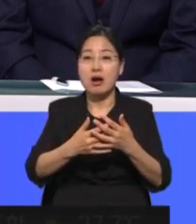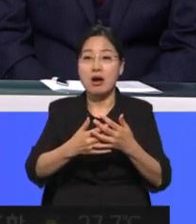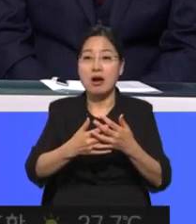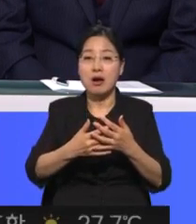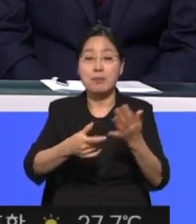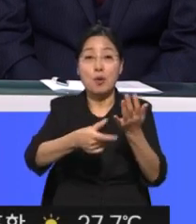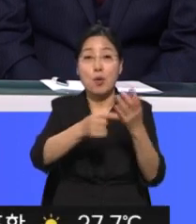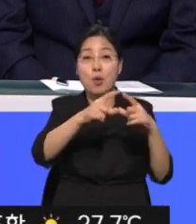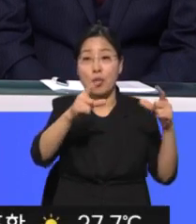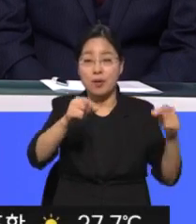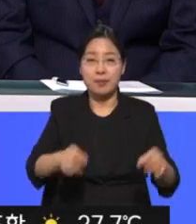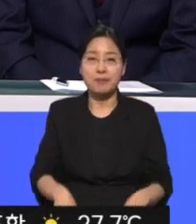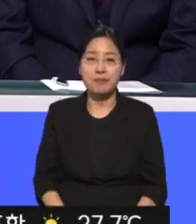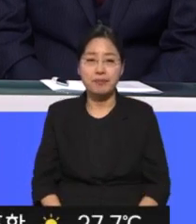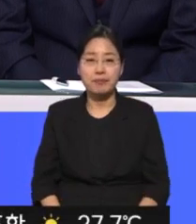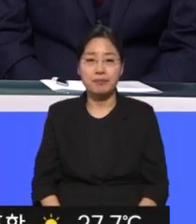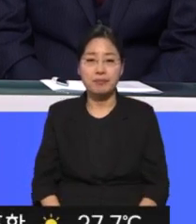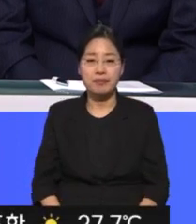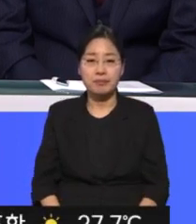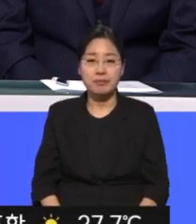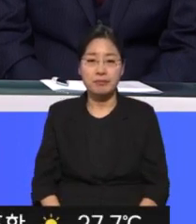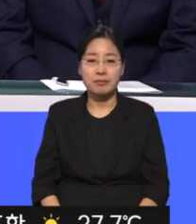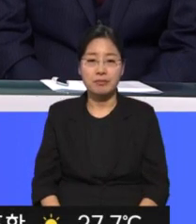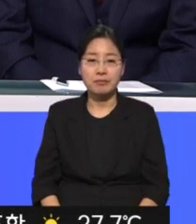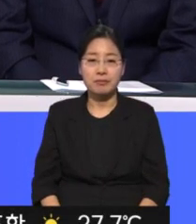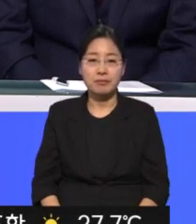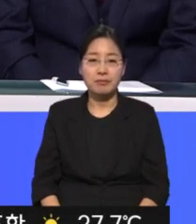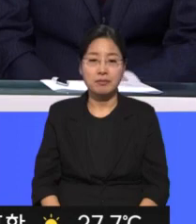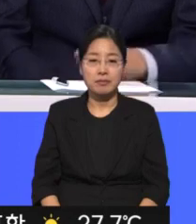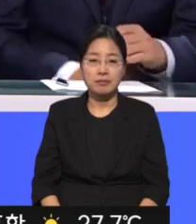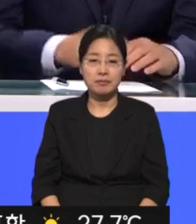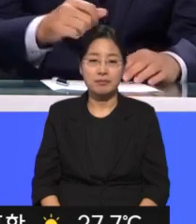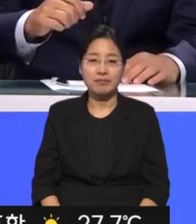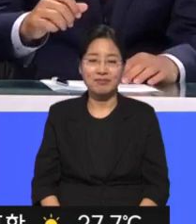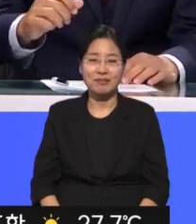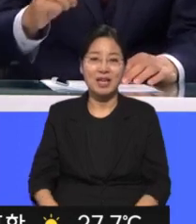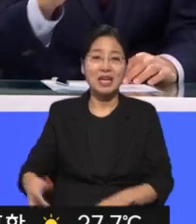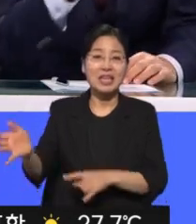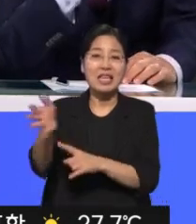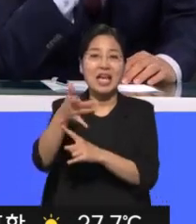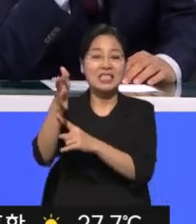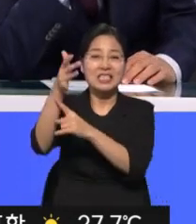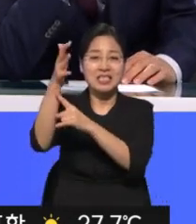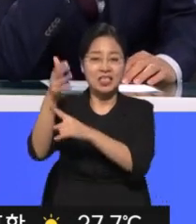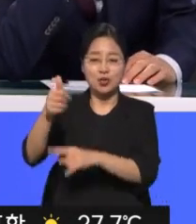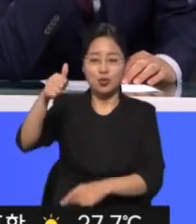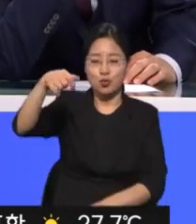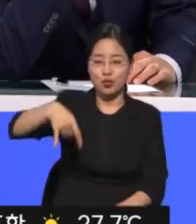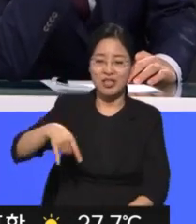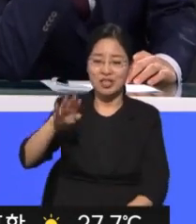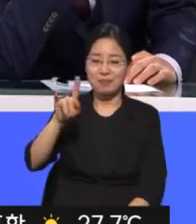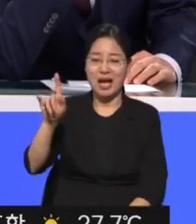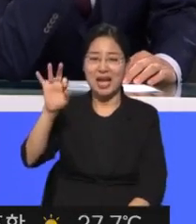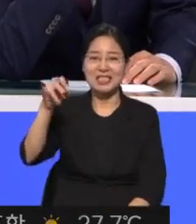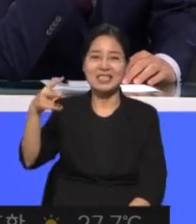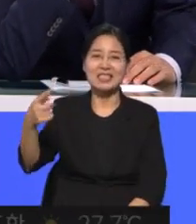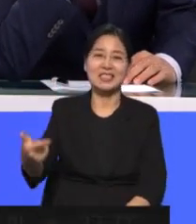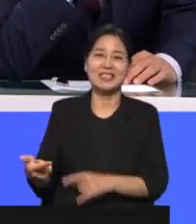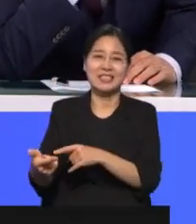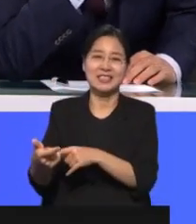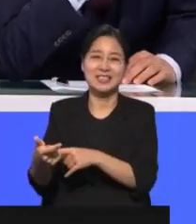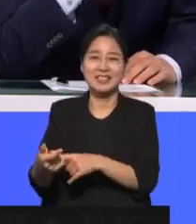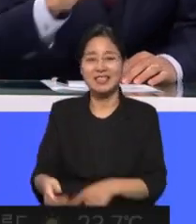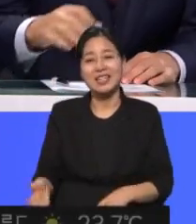맹작가님, 태극기 휘바이든 영화가 재개봉한다고 합니다. 아내랑 영화 오랜만에 영화 보기 티켓 좀 주세요.